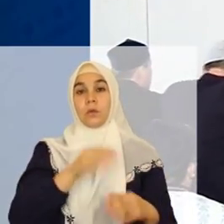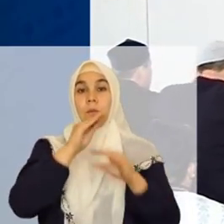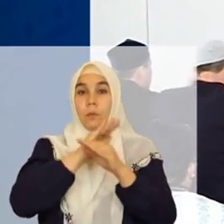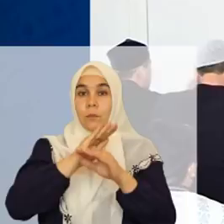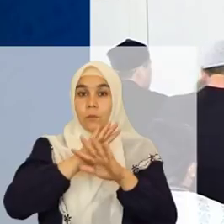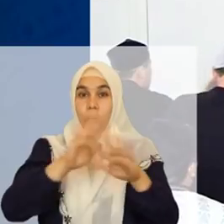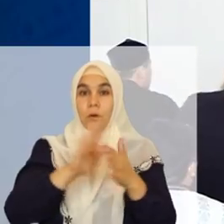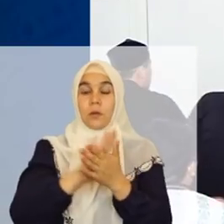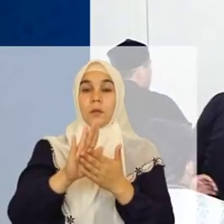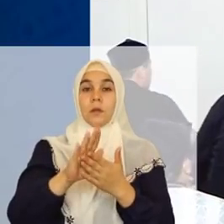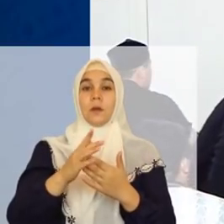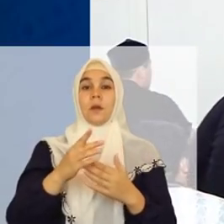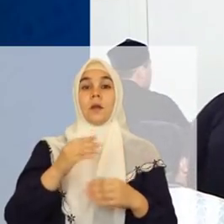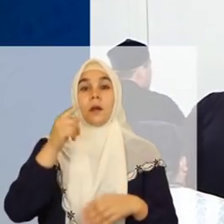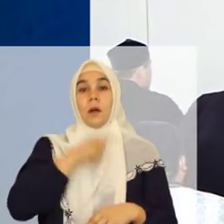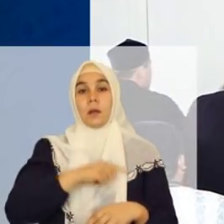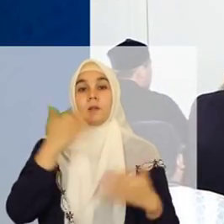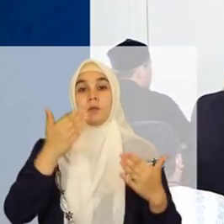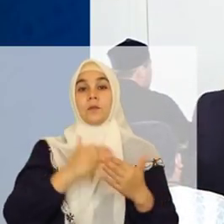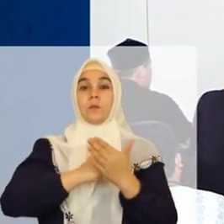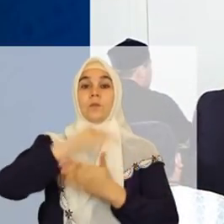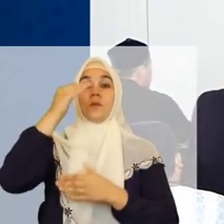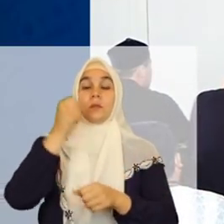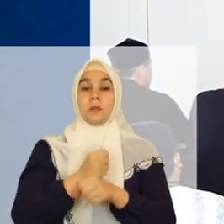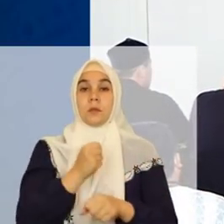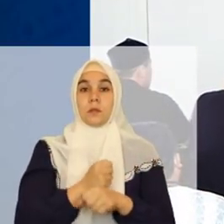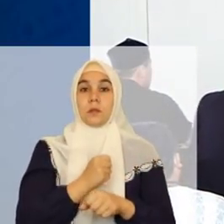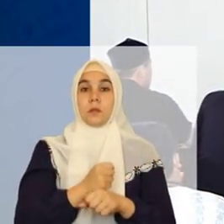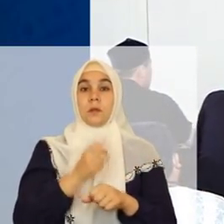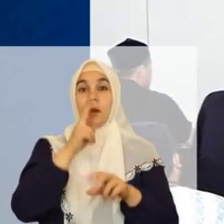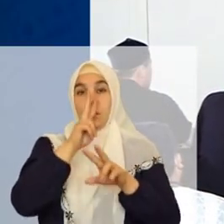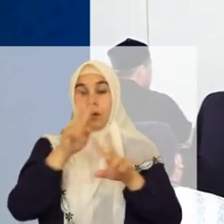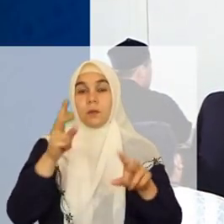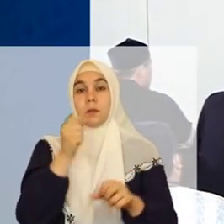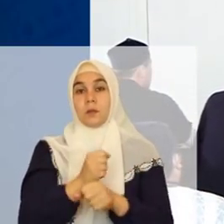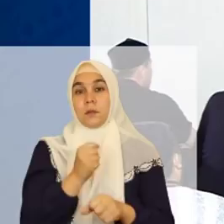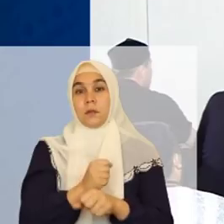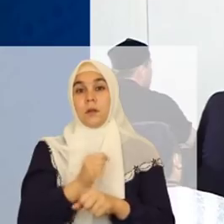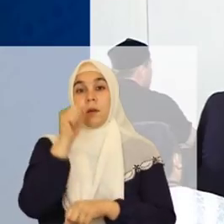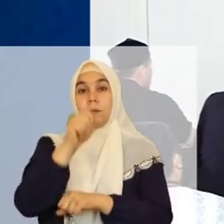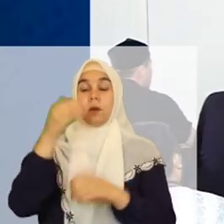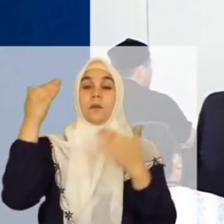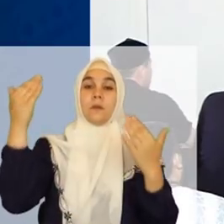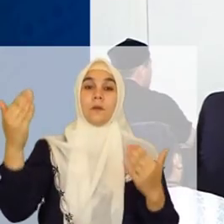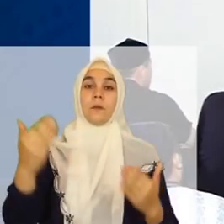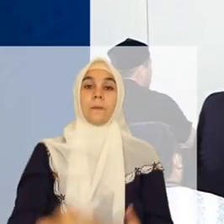pokligi, yuksak odob axloq namunasini zohir qiladigan bir ibodat ekan.